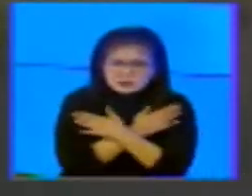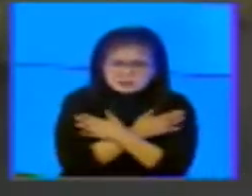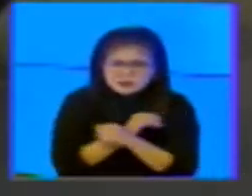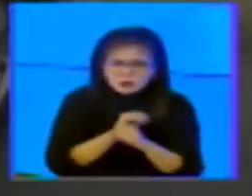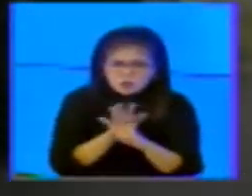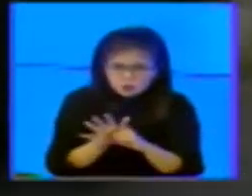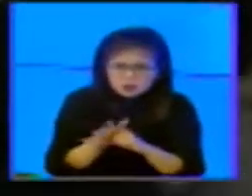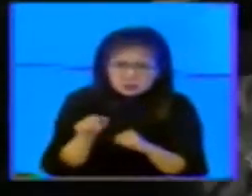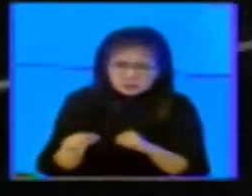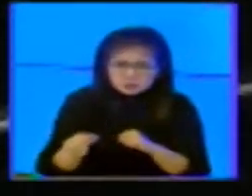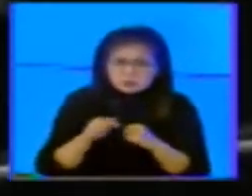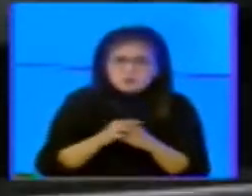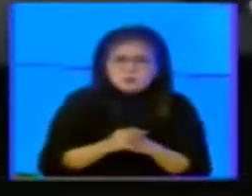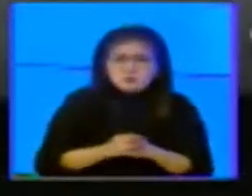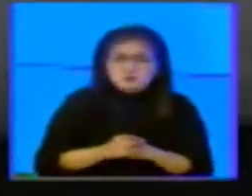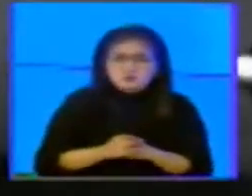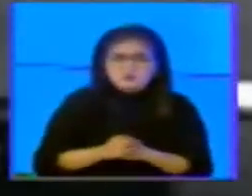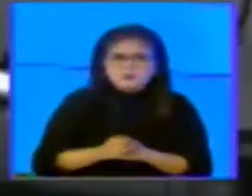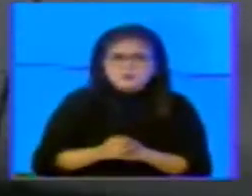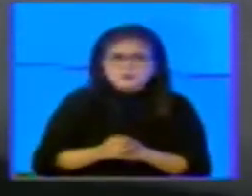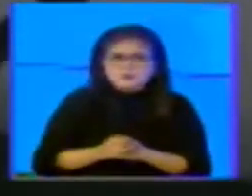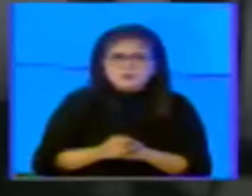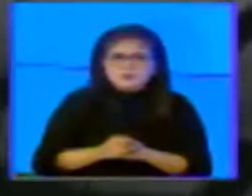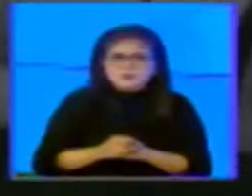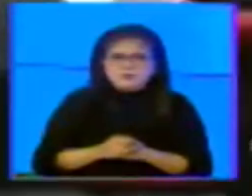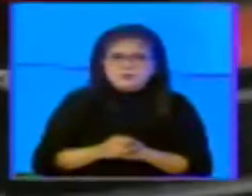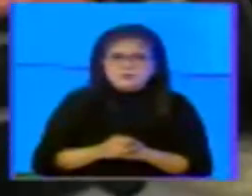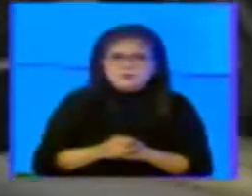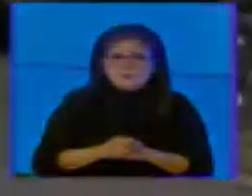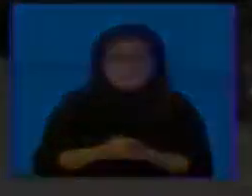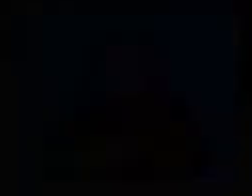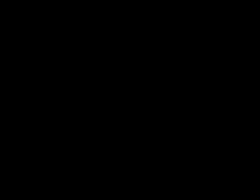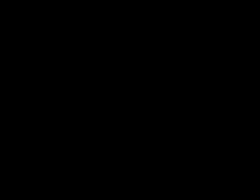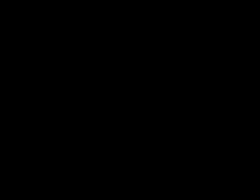Dari Banyumas, Jawa Tengah, Saladin Ayubi, iNews, melaporkan.